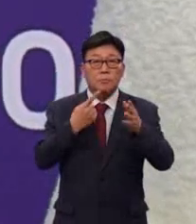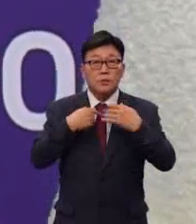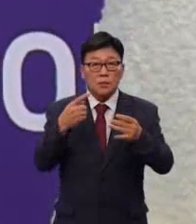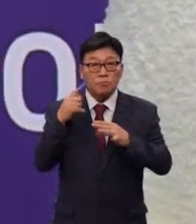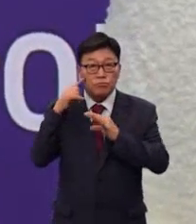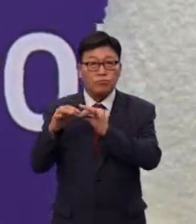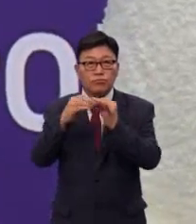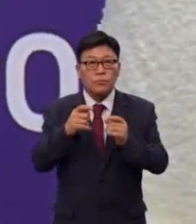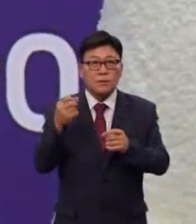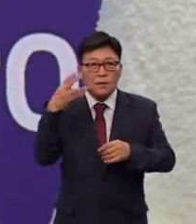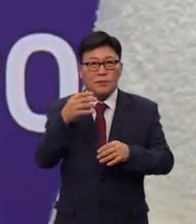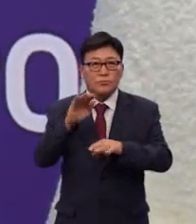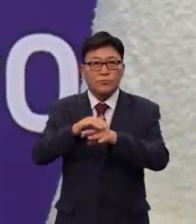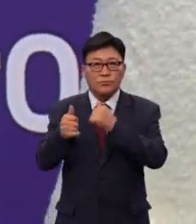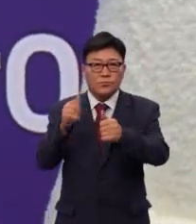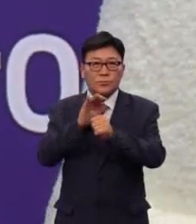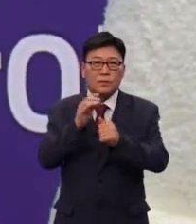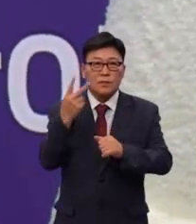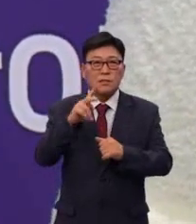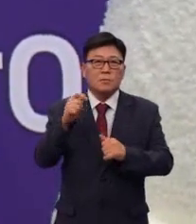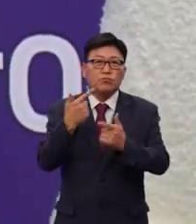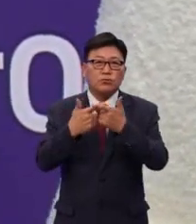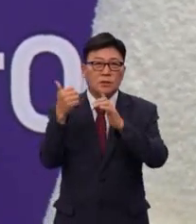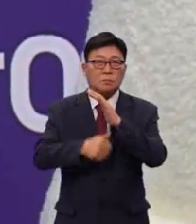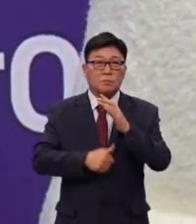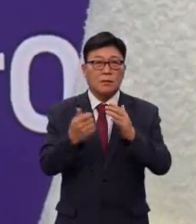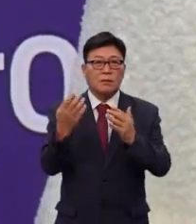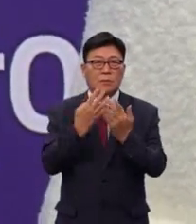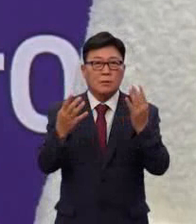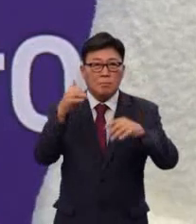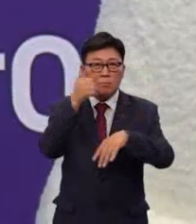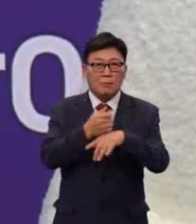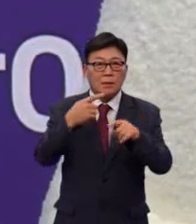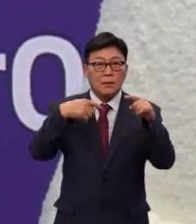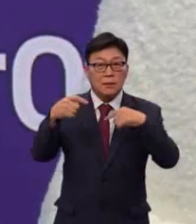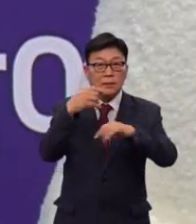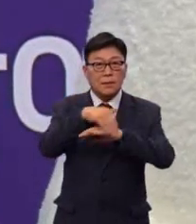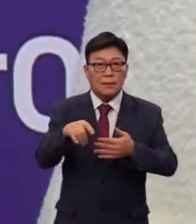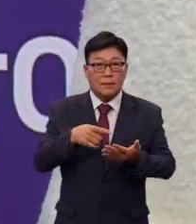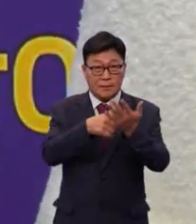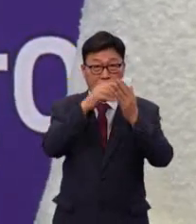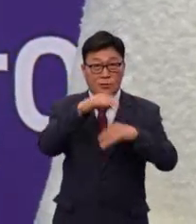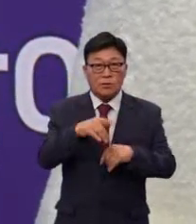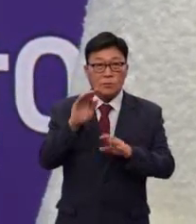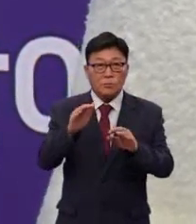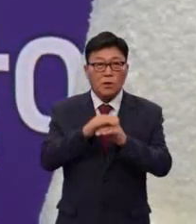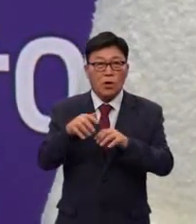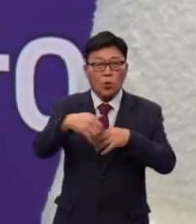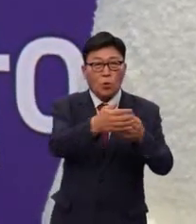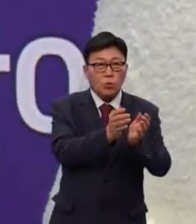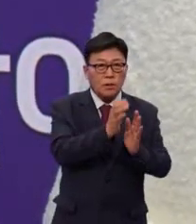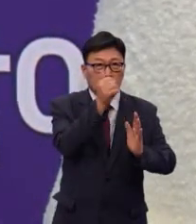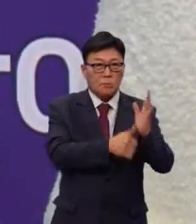실패의 경험을 공유하고 재도전을 응원하는 2021 부산 실패 박람회 마지막 정책 제안입니다. 이번에는